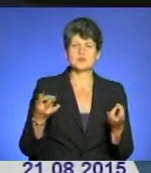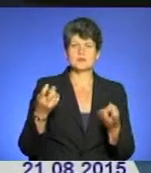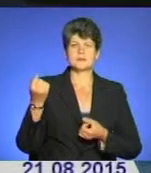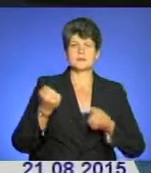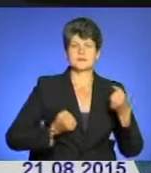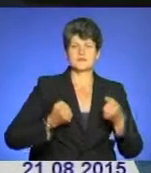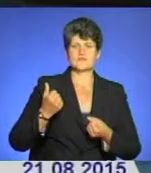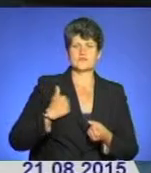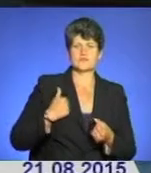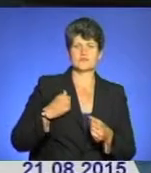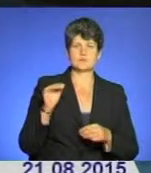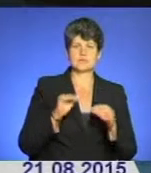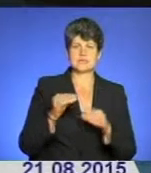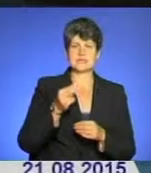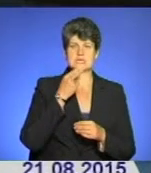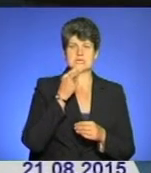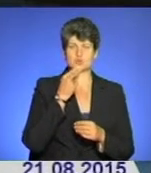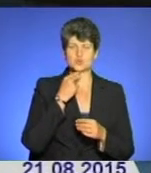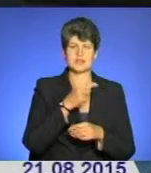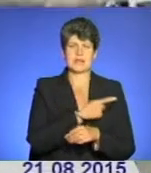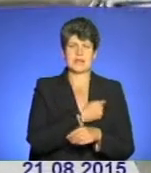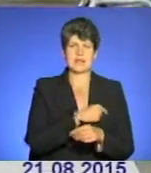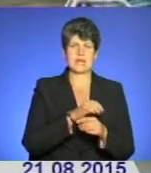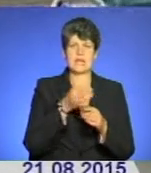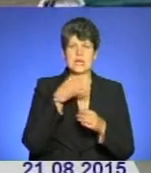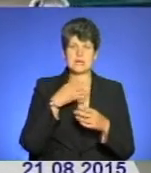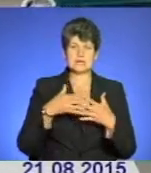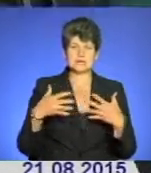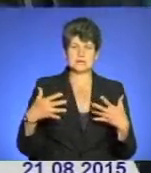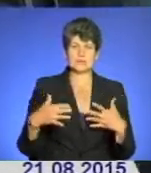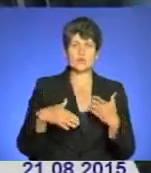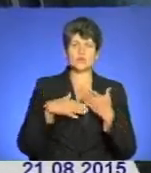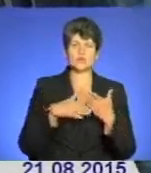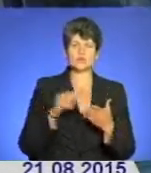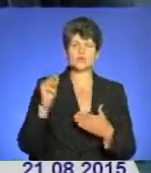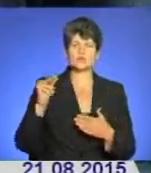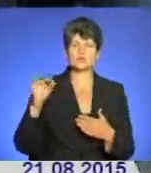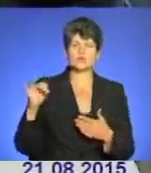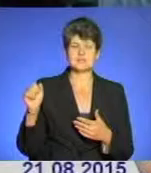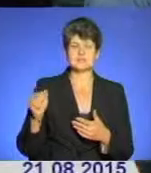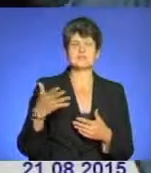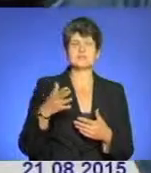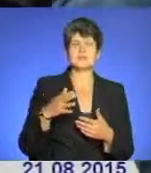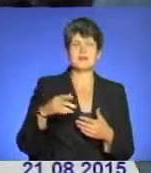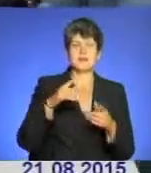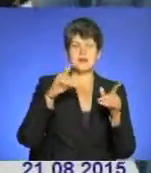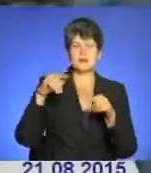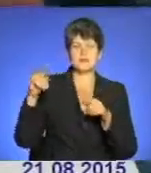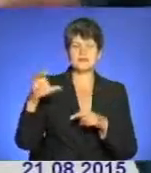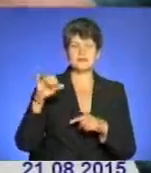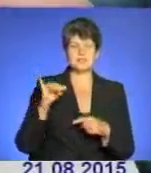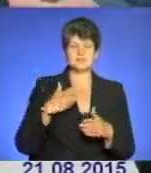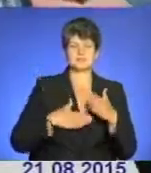позашляховик, військове спорядження, їжу та ліки. У добровольчій чоті «Карпатська Січ» найбільше зраділи нові